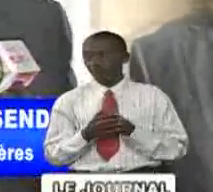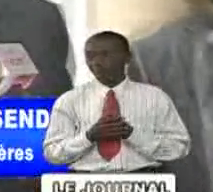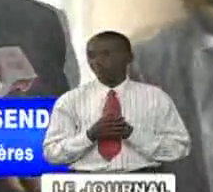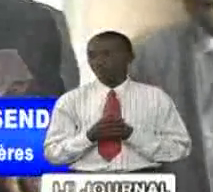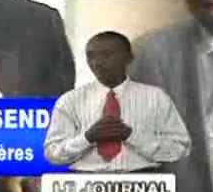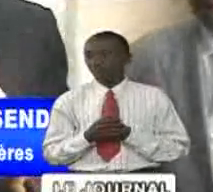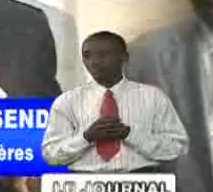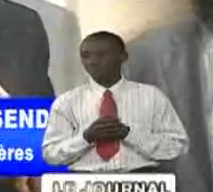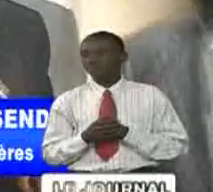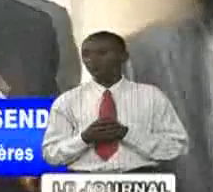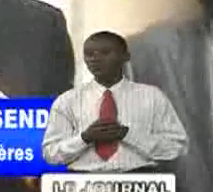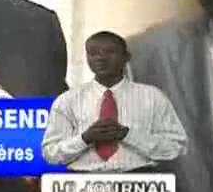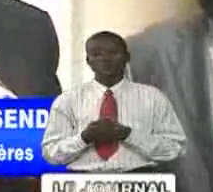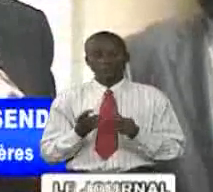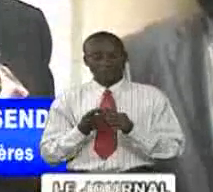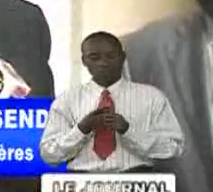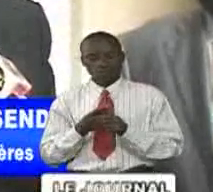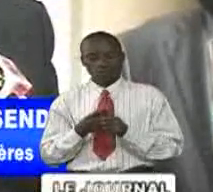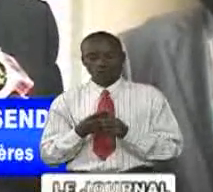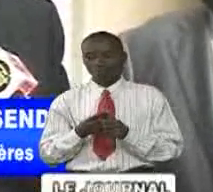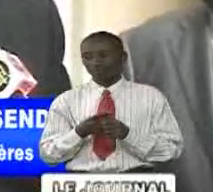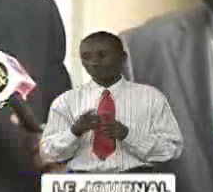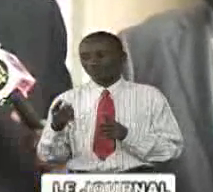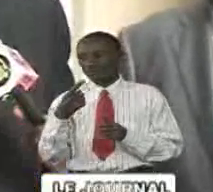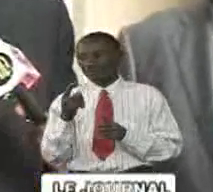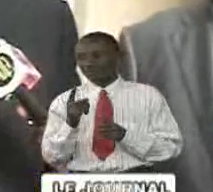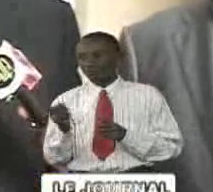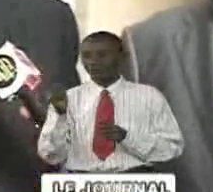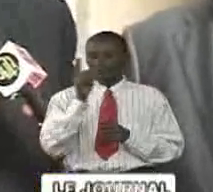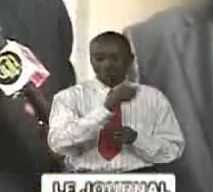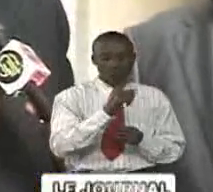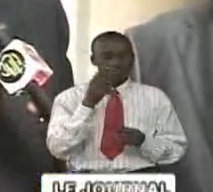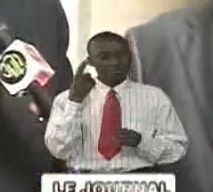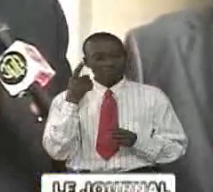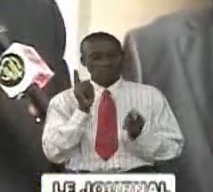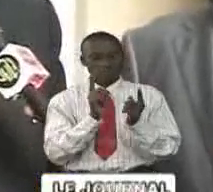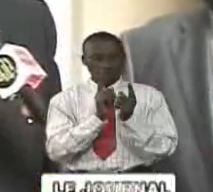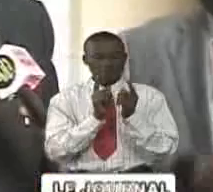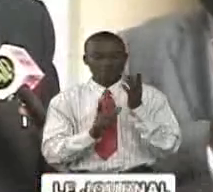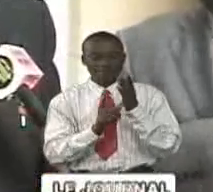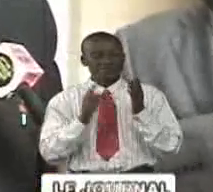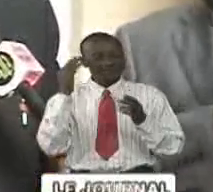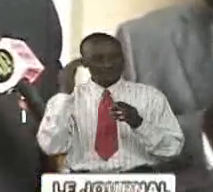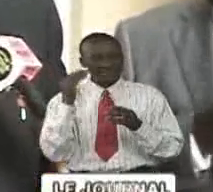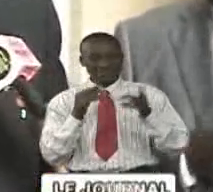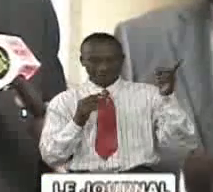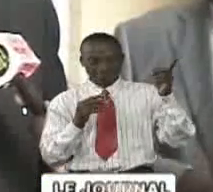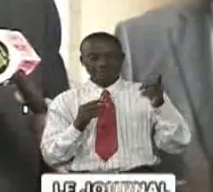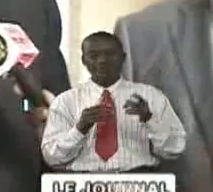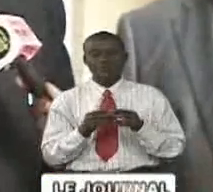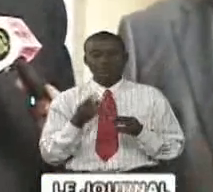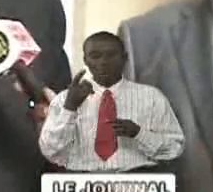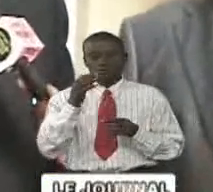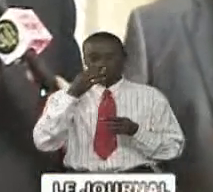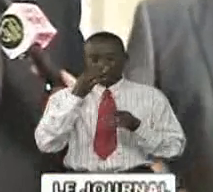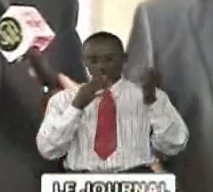saluer nos frères, le vice-ministre des Affaires étrangères qui est mon collègue. Nous venons également d'avoir un entretien très fructueux avec son